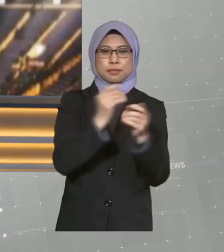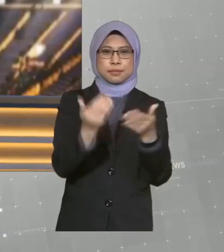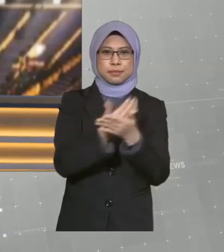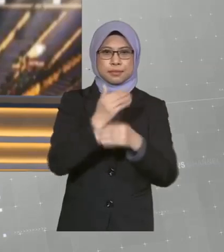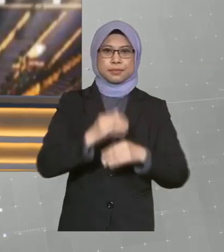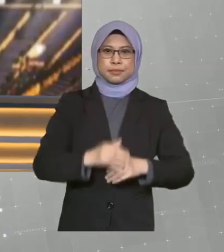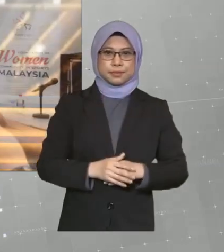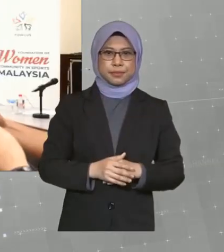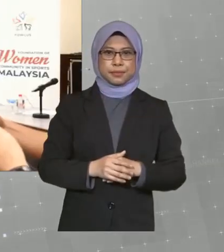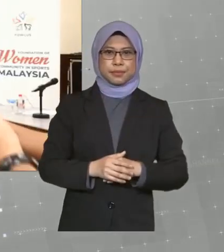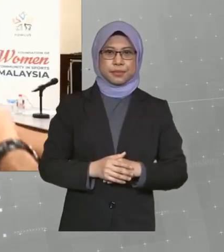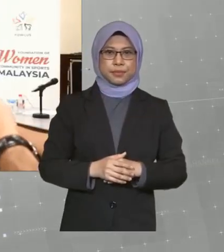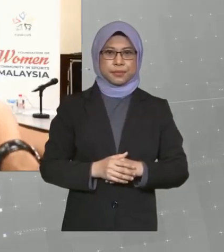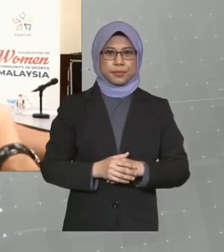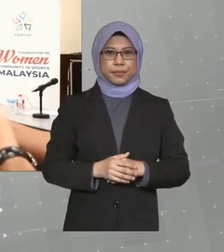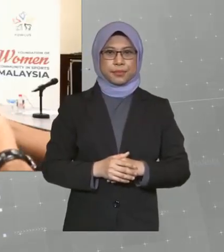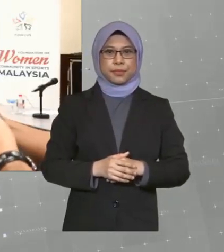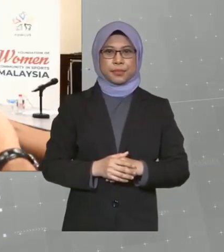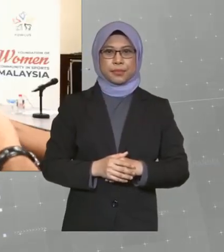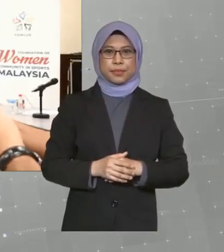itu.